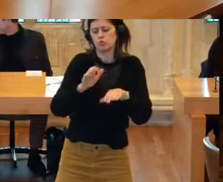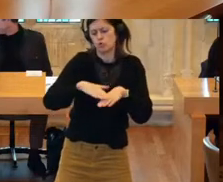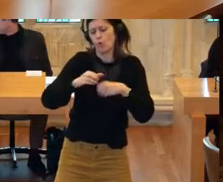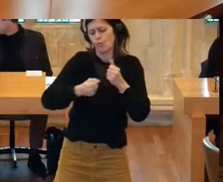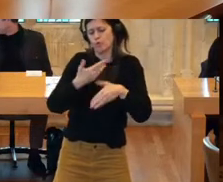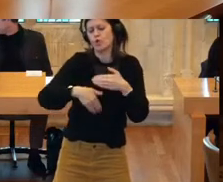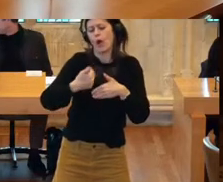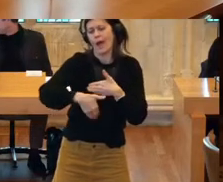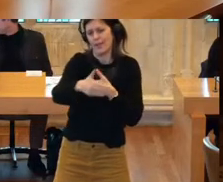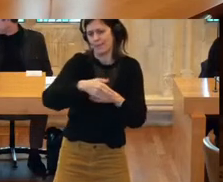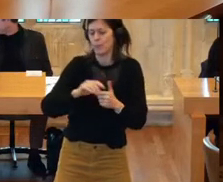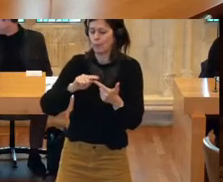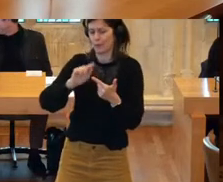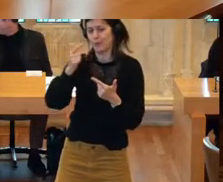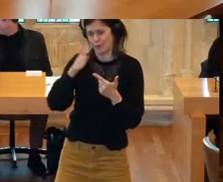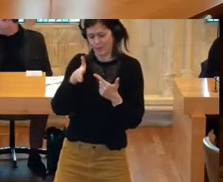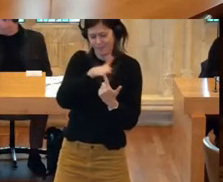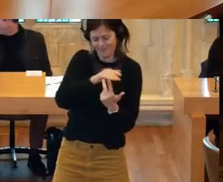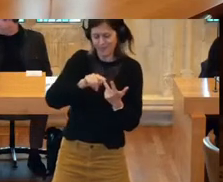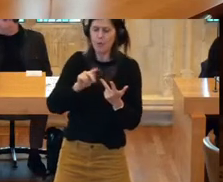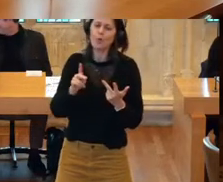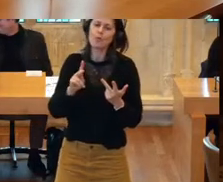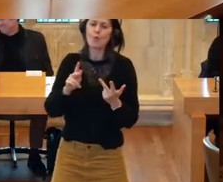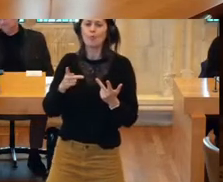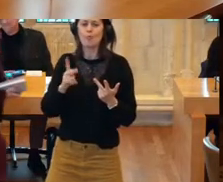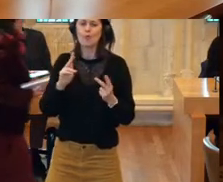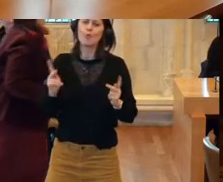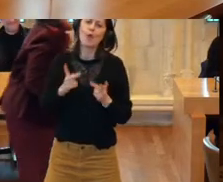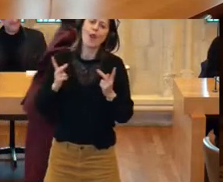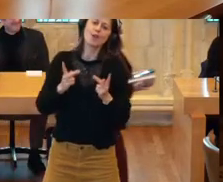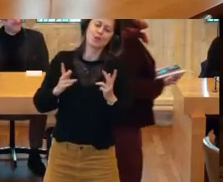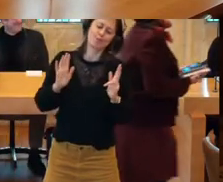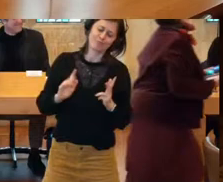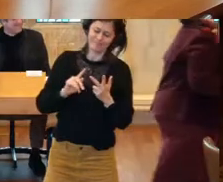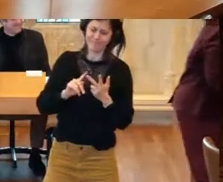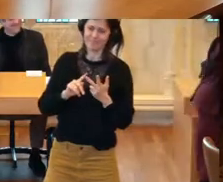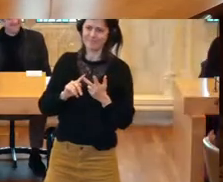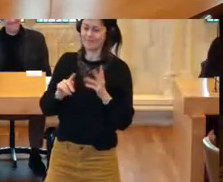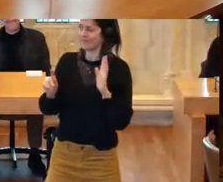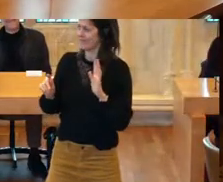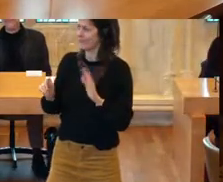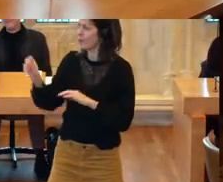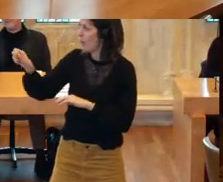troisième point est un peu plus léger, si vous me permettez. Vous êtes le premier vigie